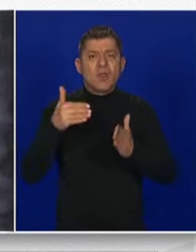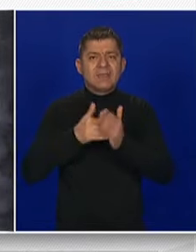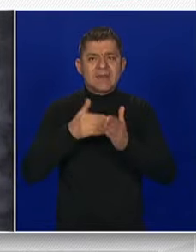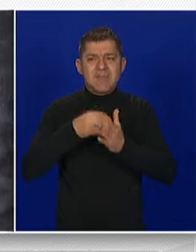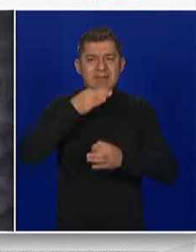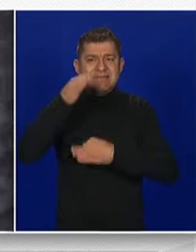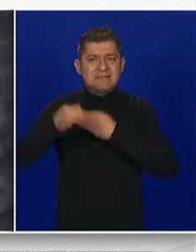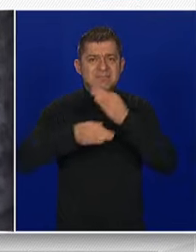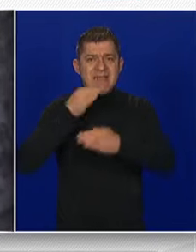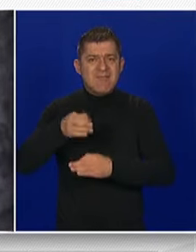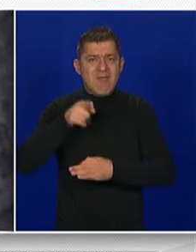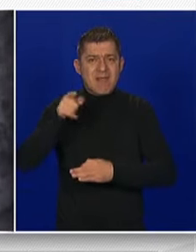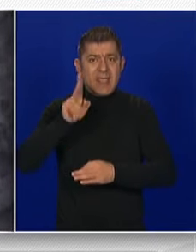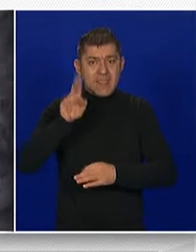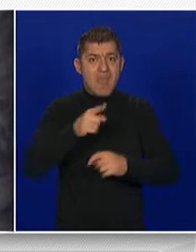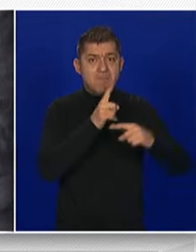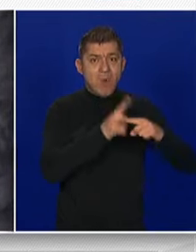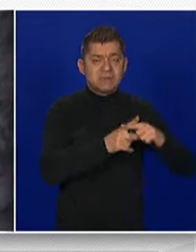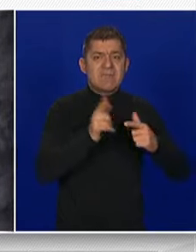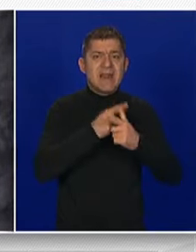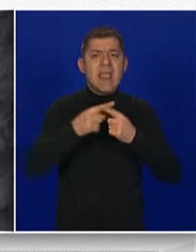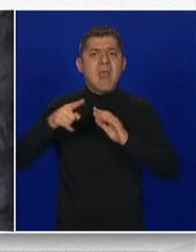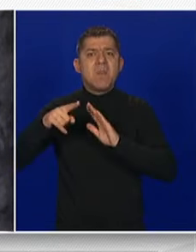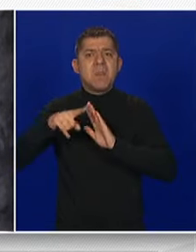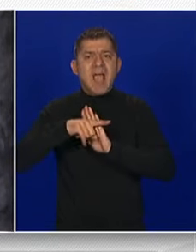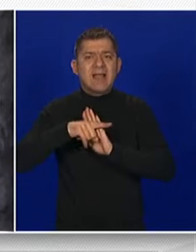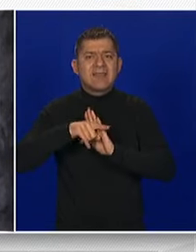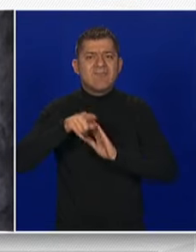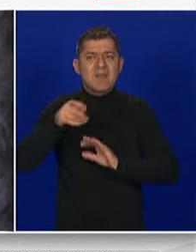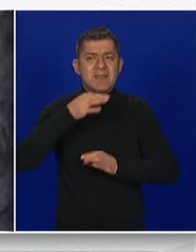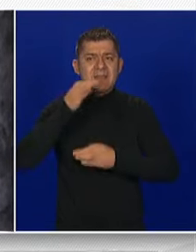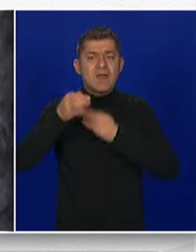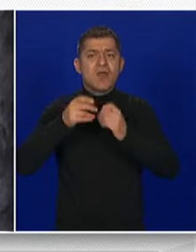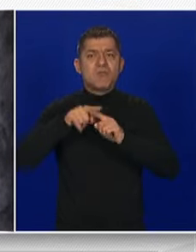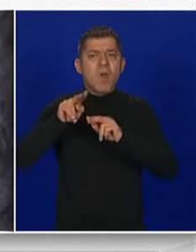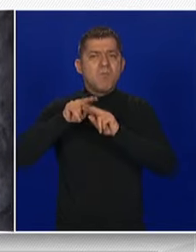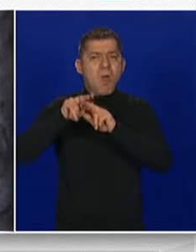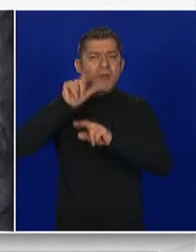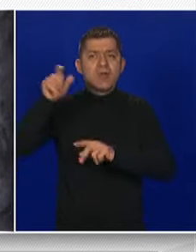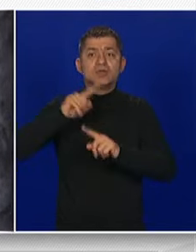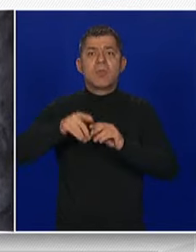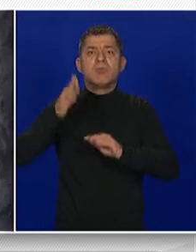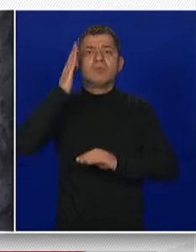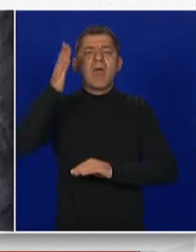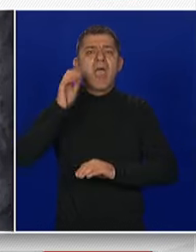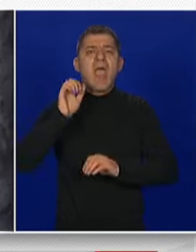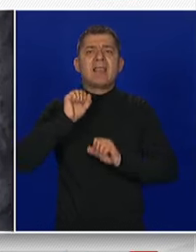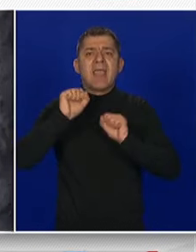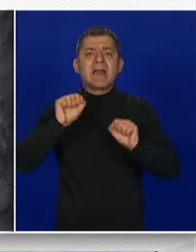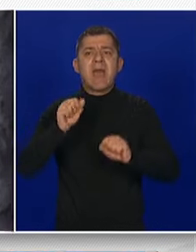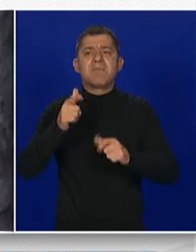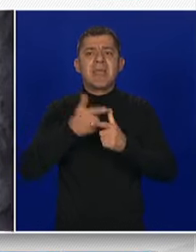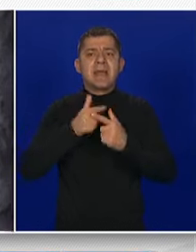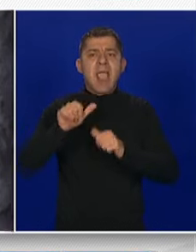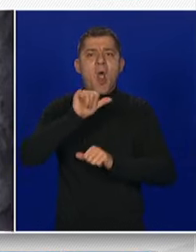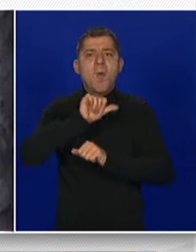pacijent pozitivan ili nije zbog budućeg zahvata, terapije ili kirurškog